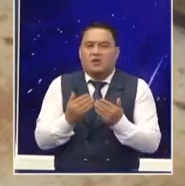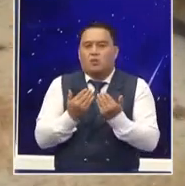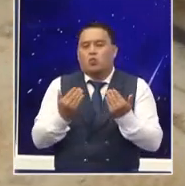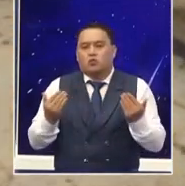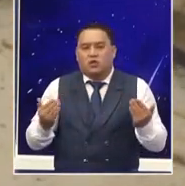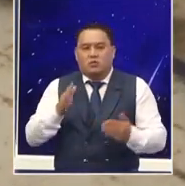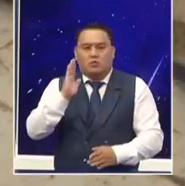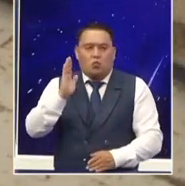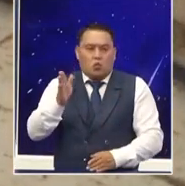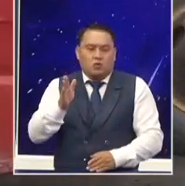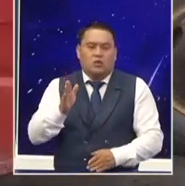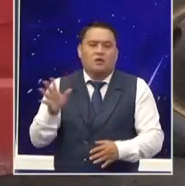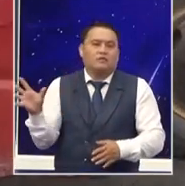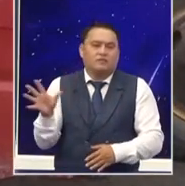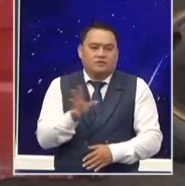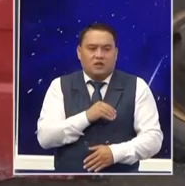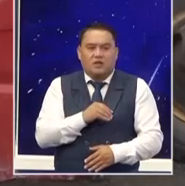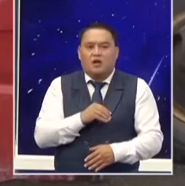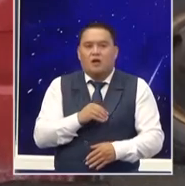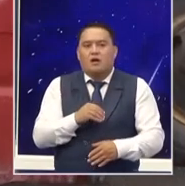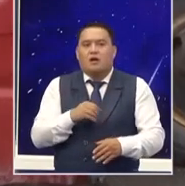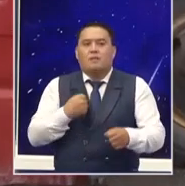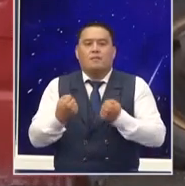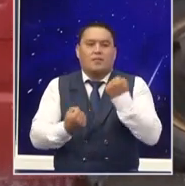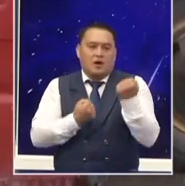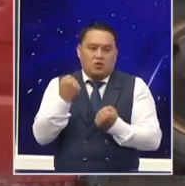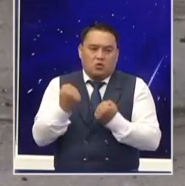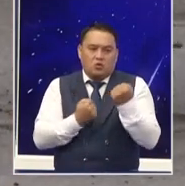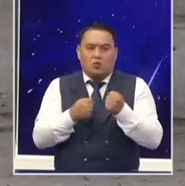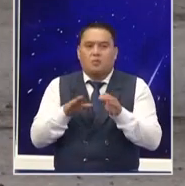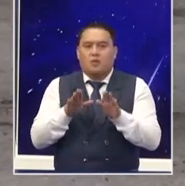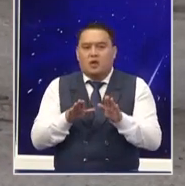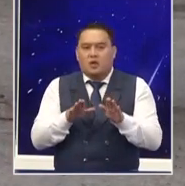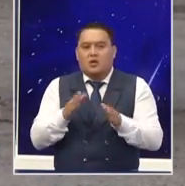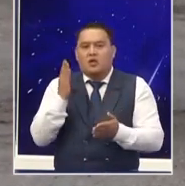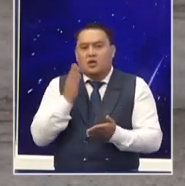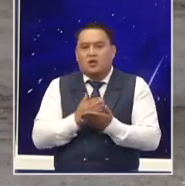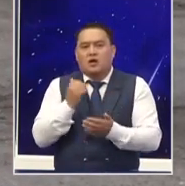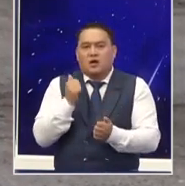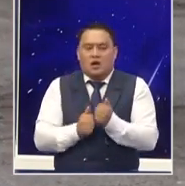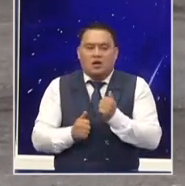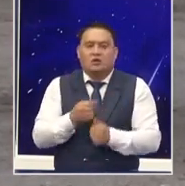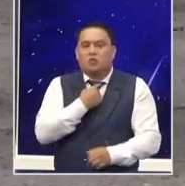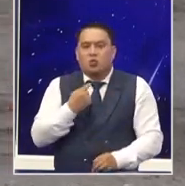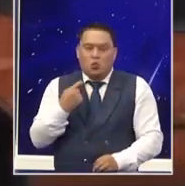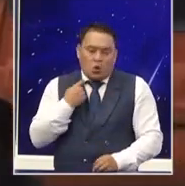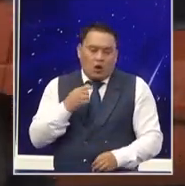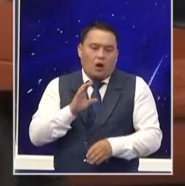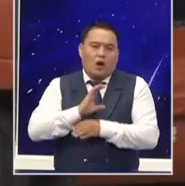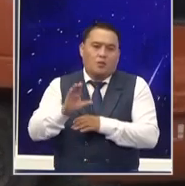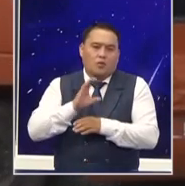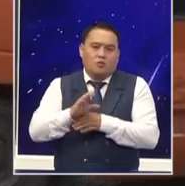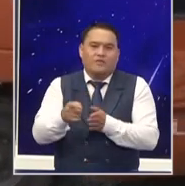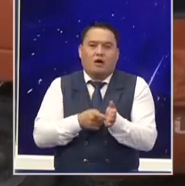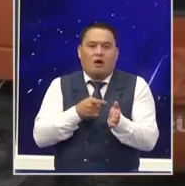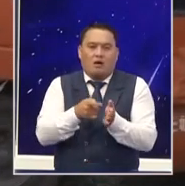открытым небом. Если говорить в целом, то весь этот автометаллолом из пунктов приема, которые есть в каждом областном центре страны, отправляется в